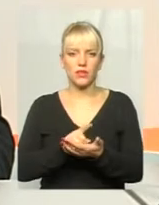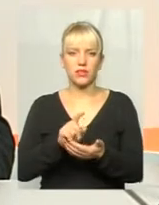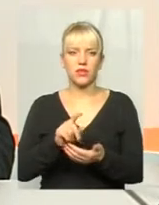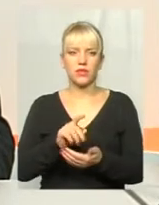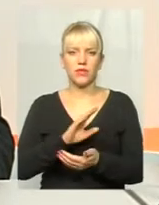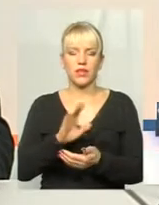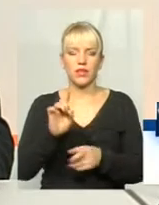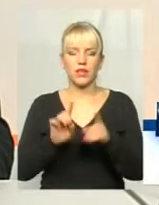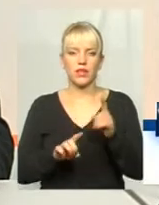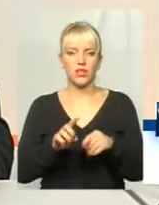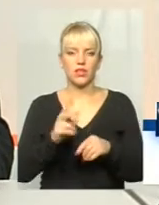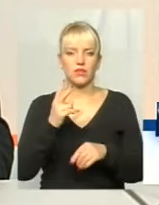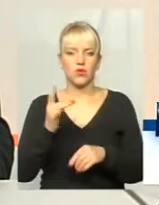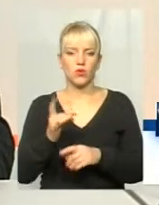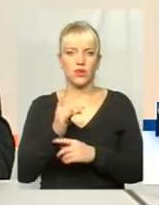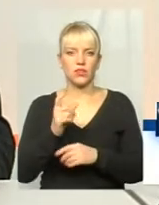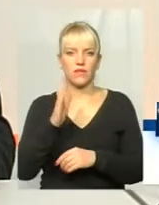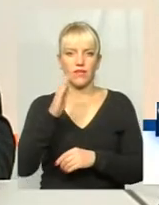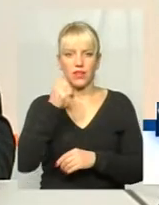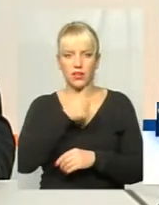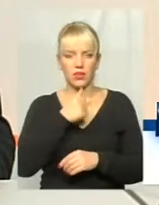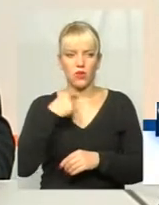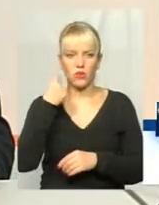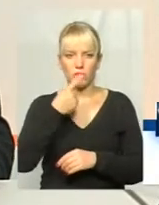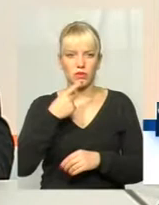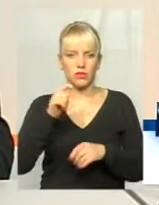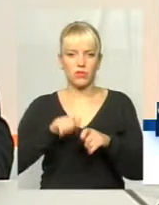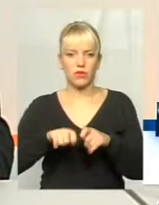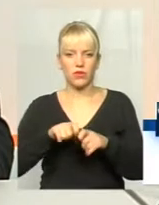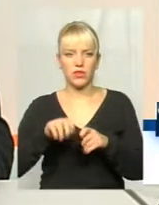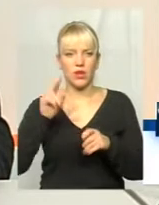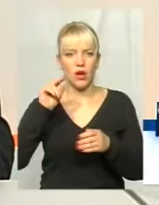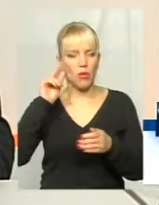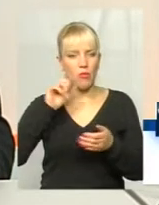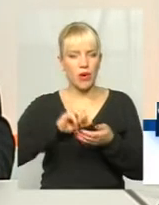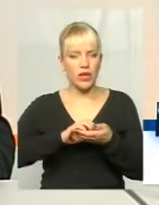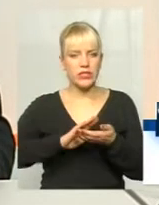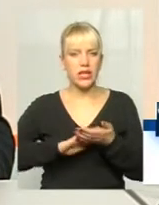рідше двох разів на рік особисто перевірити покази лічильників.